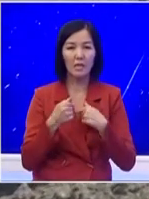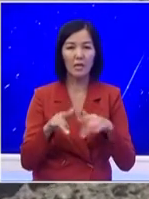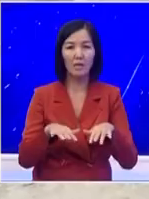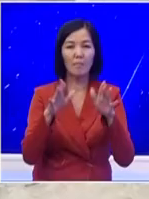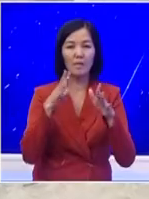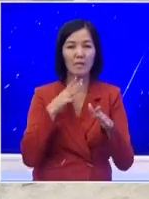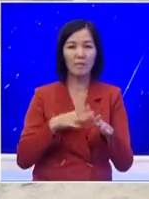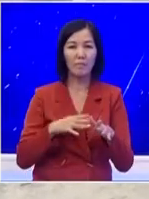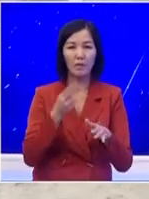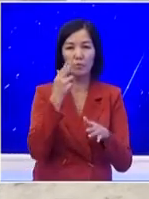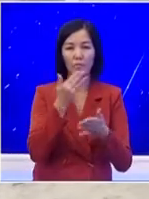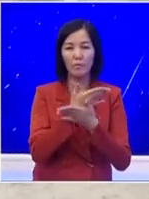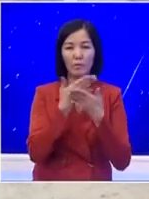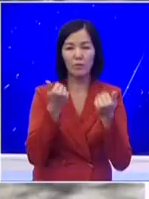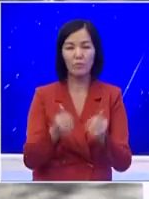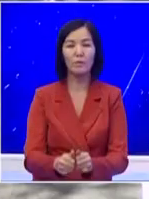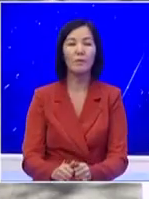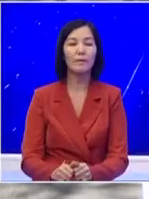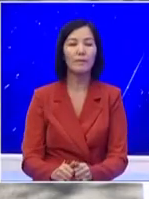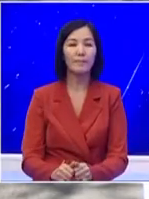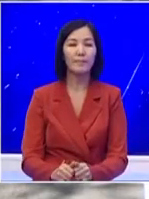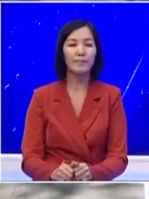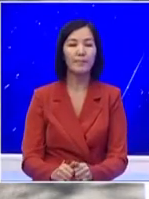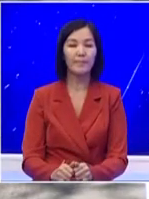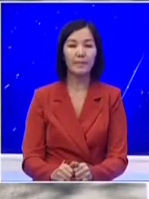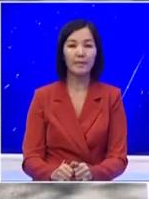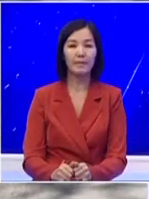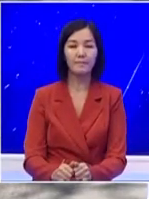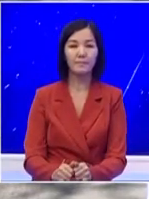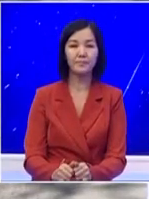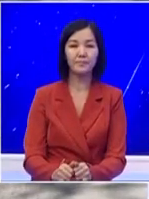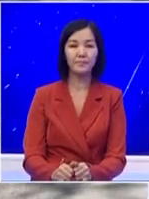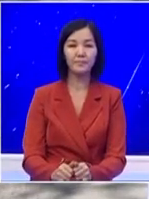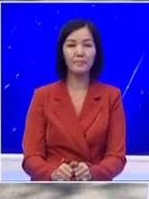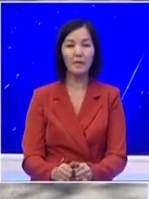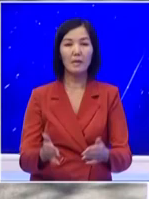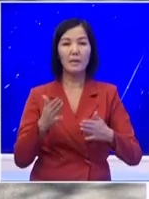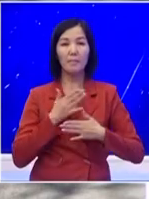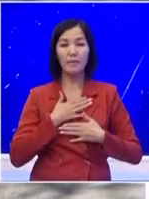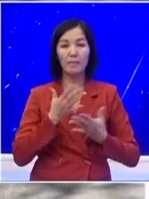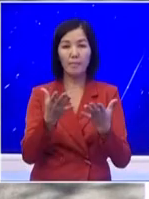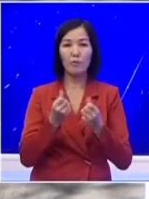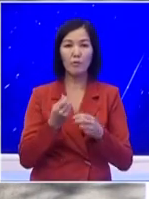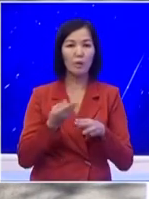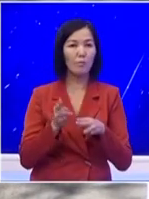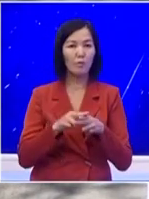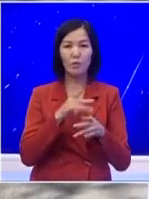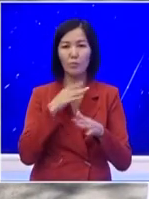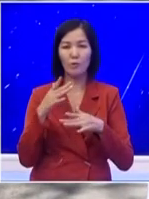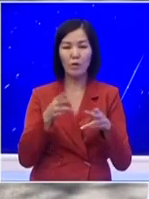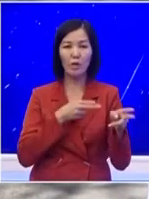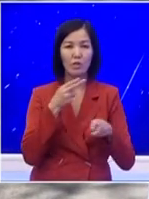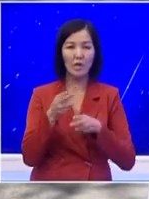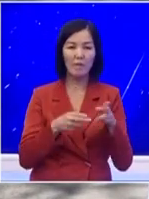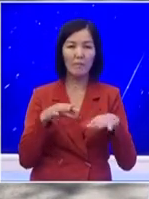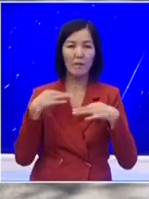терпеть неудобства разрушенной дороги. Мы получаем очень много жалоб как от владельцев